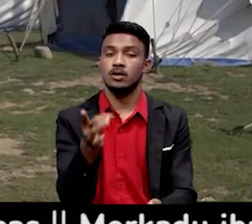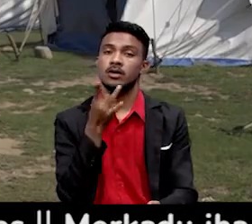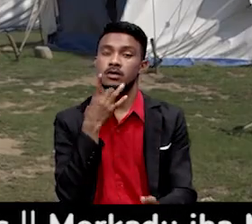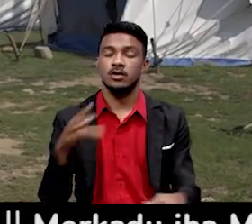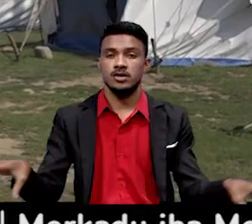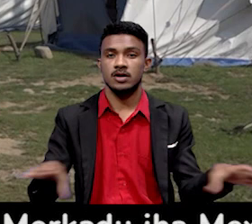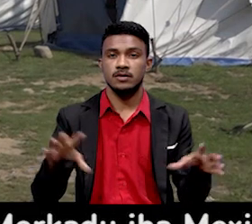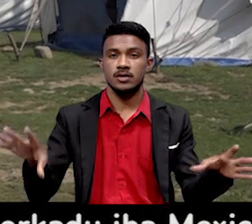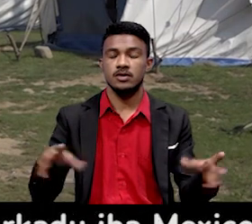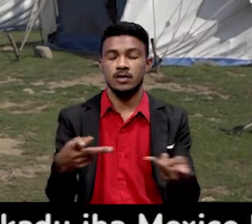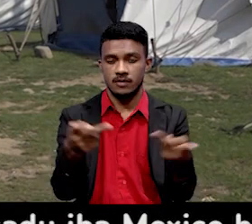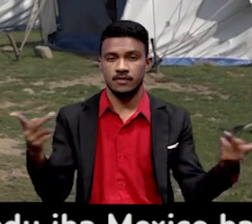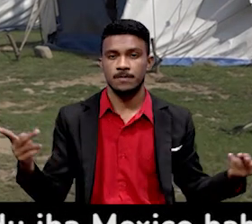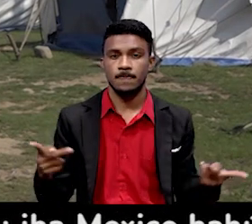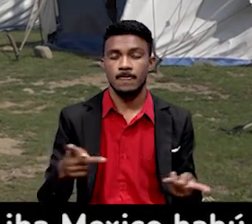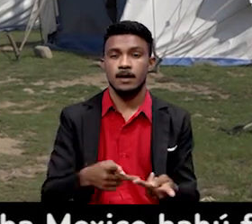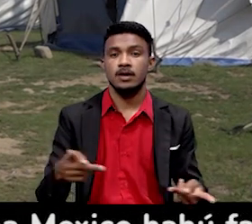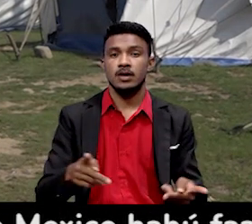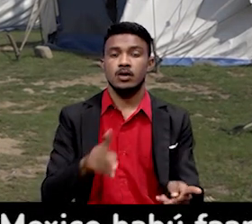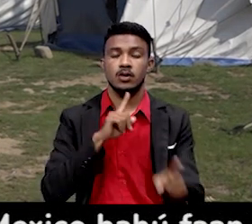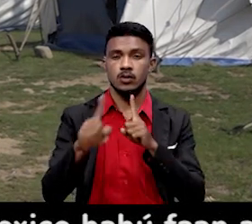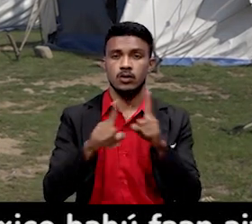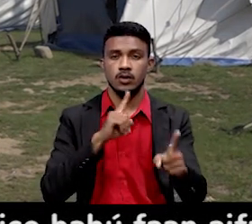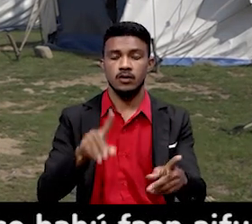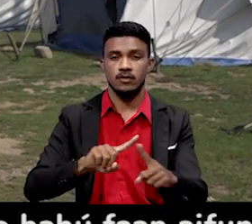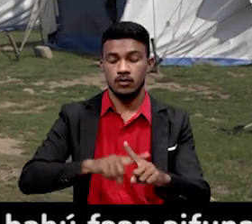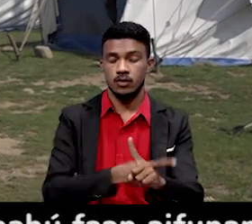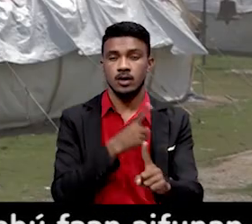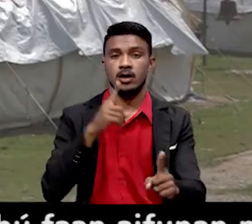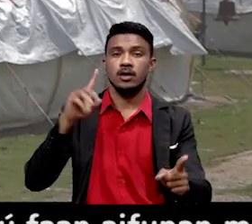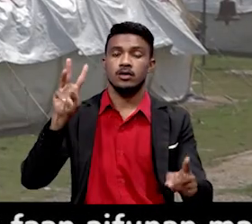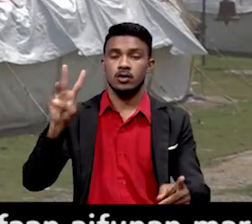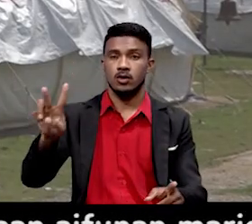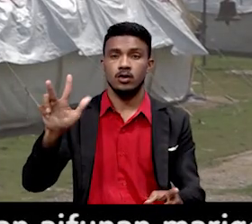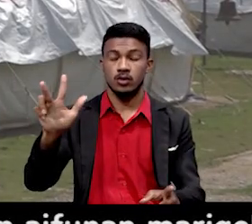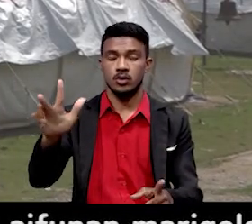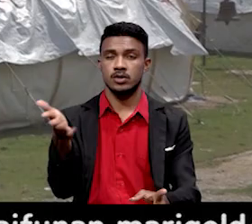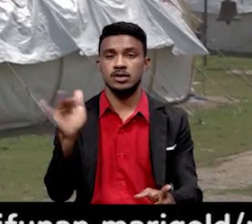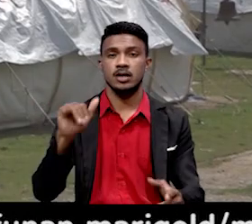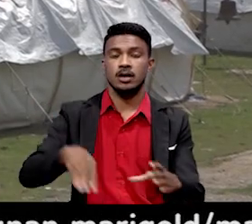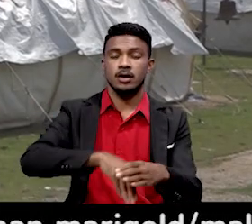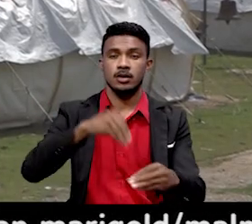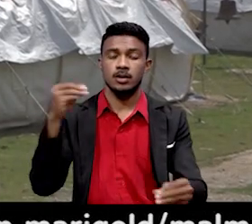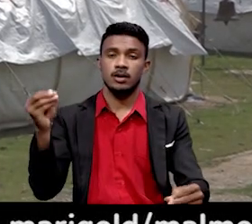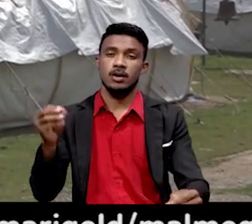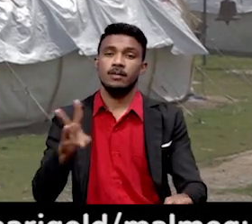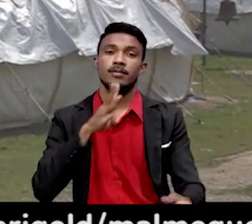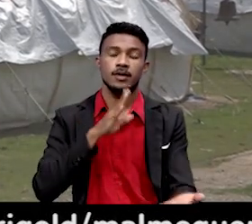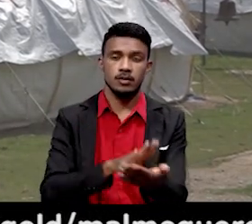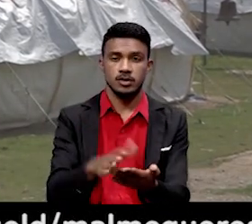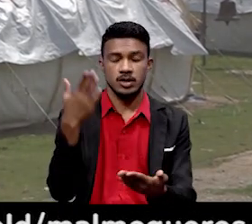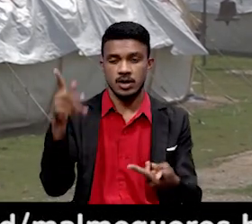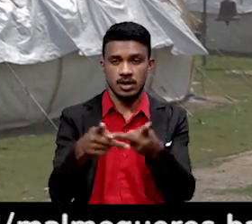dar deslocados. Tuir coordenador ne durante fulantolo sira tem que curu bemos e a comunidade sira ni hela fatin. Problema selo